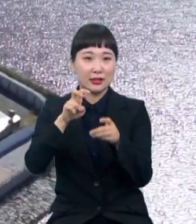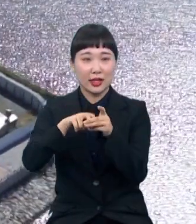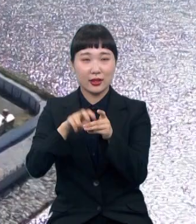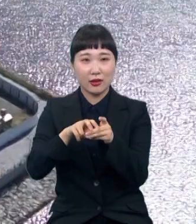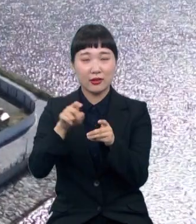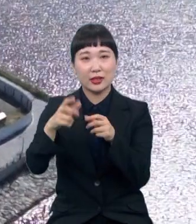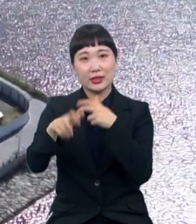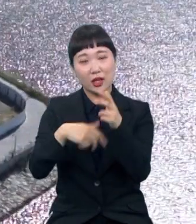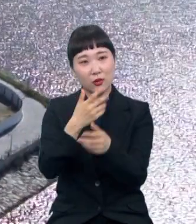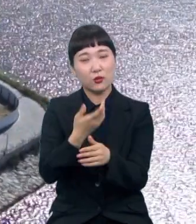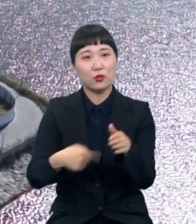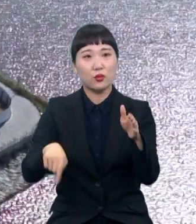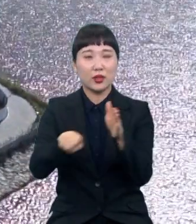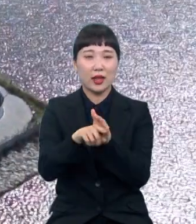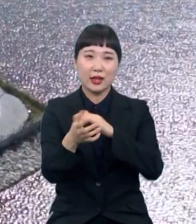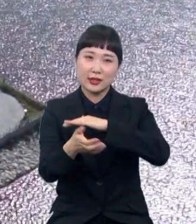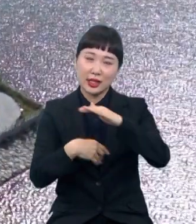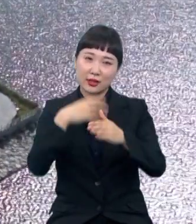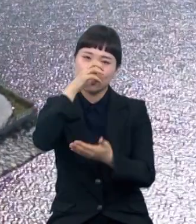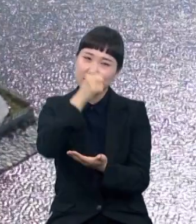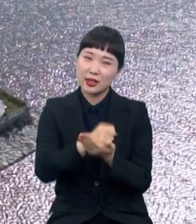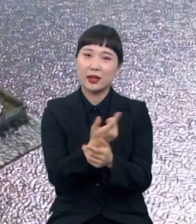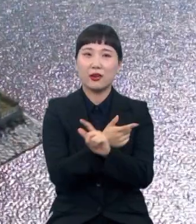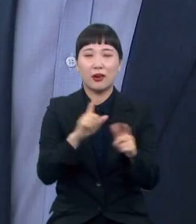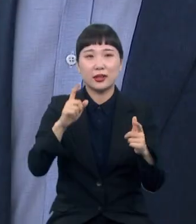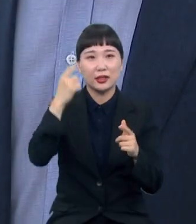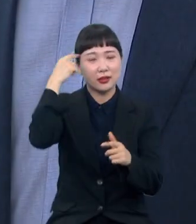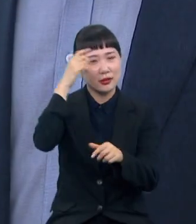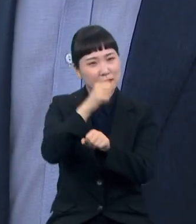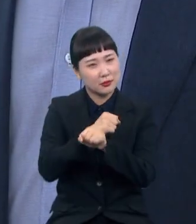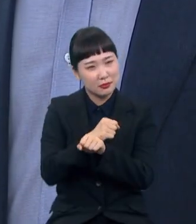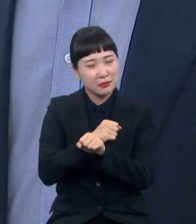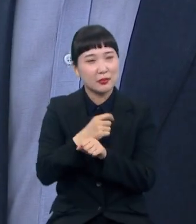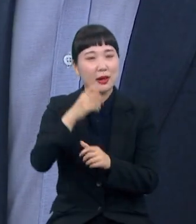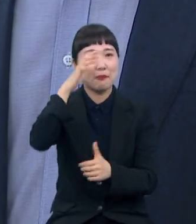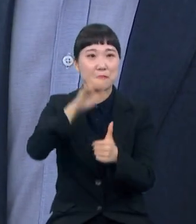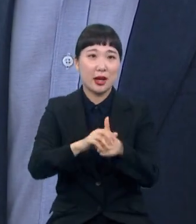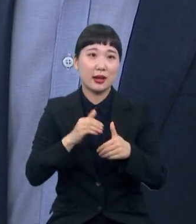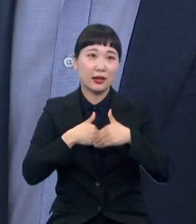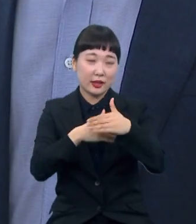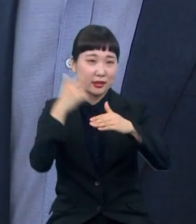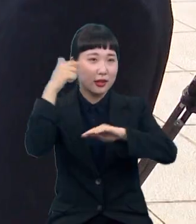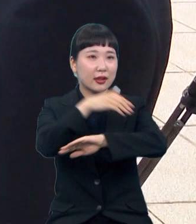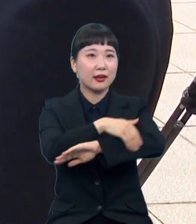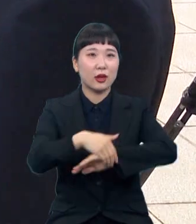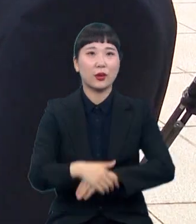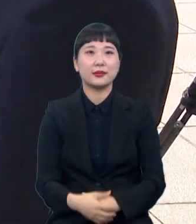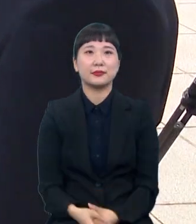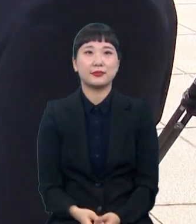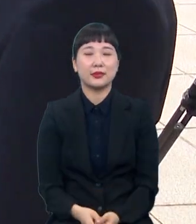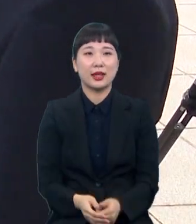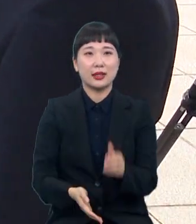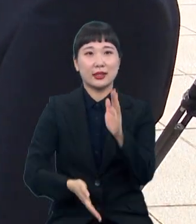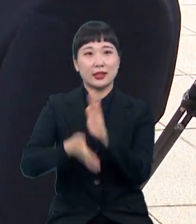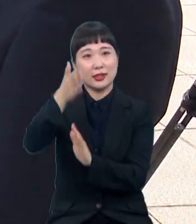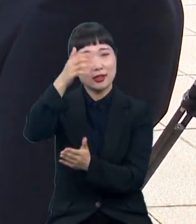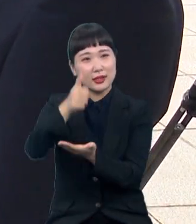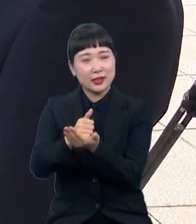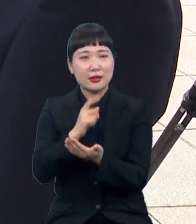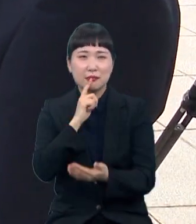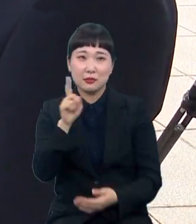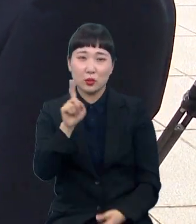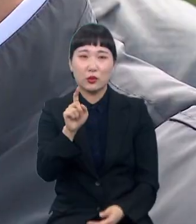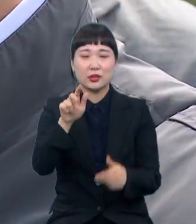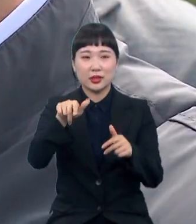사전 타당성 조사와 중앙투자심사 등 각종 행정 절차를 진행할 예정입니다. 박남춘 인천시장은